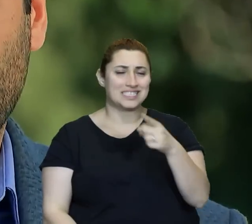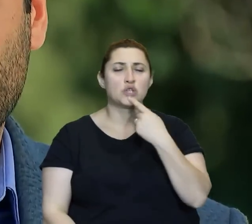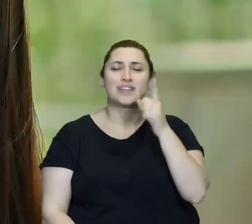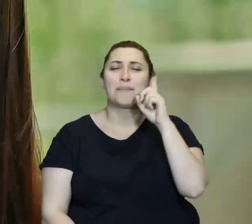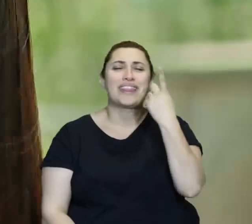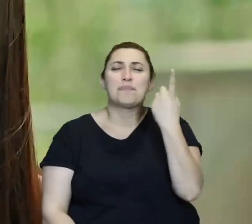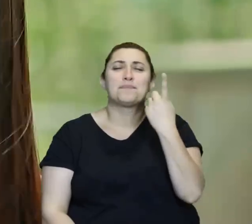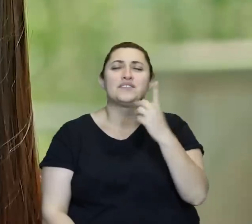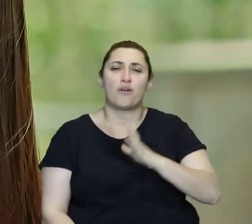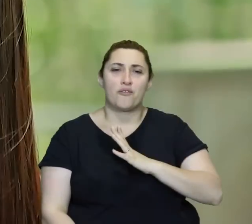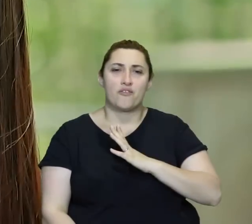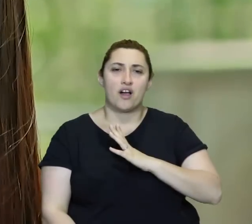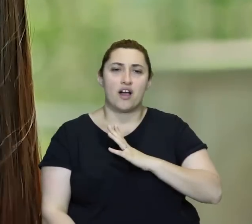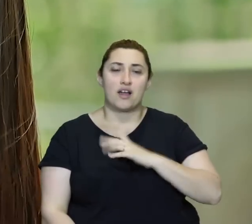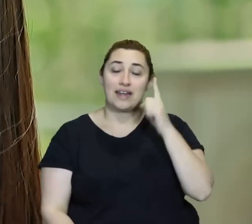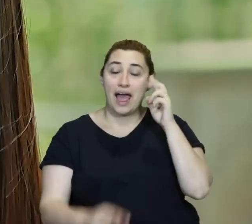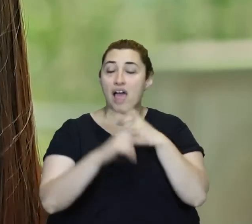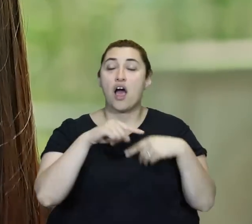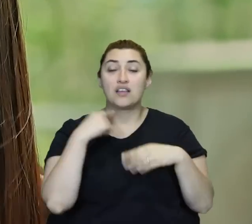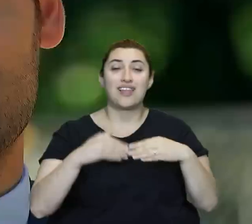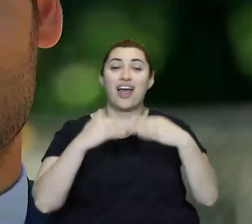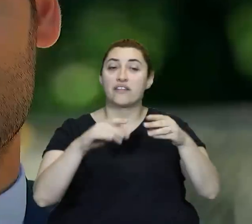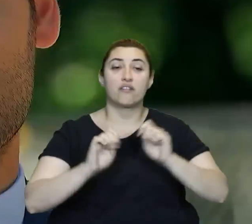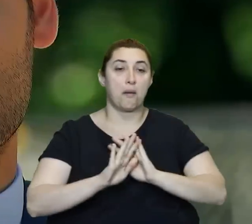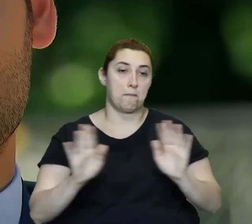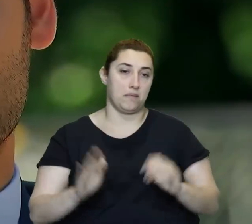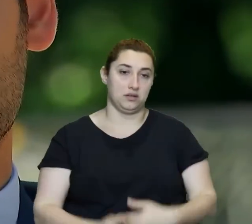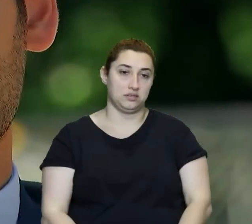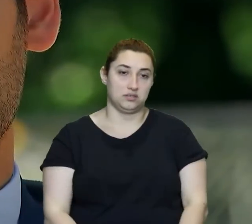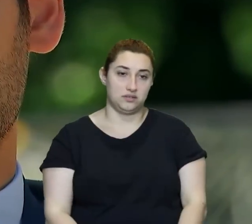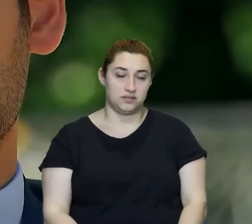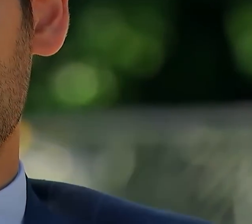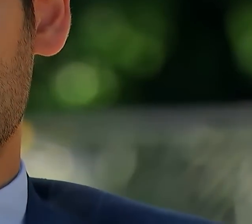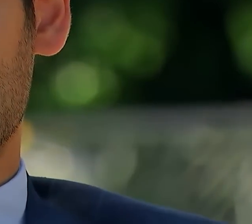tek şey var. Hayallerinizi asla ertelemeyin.